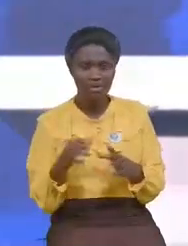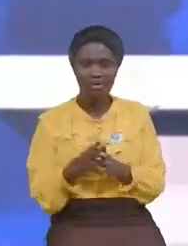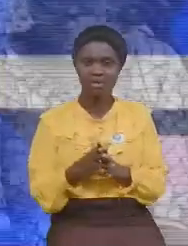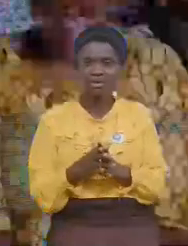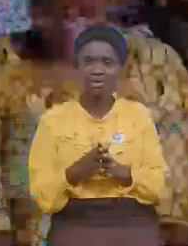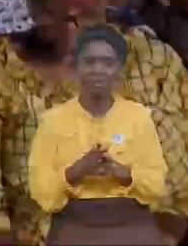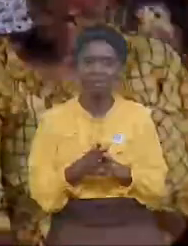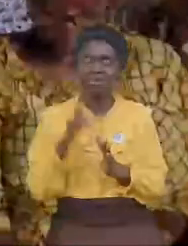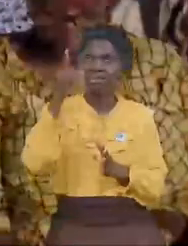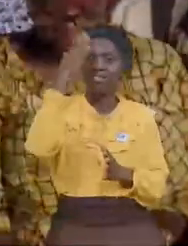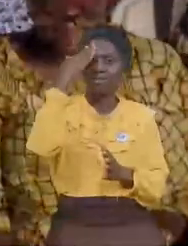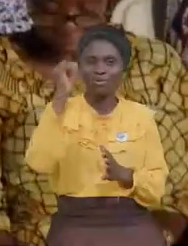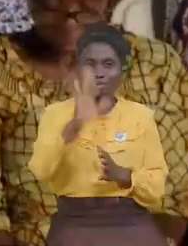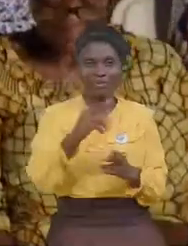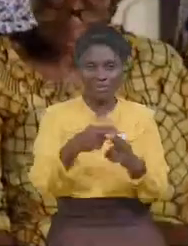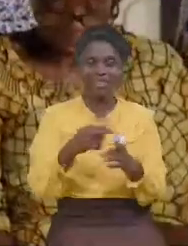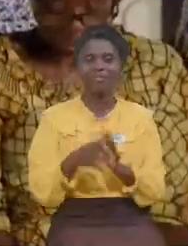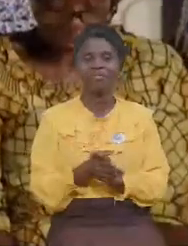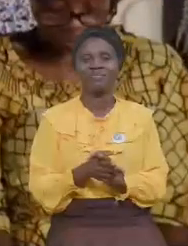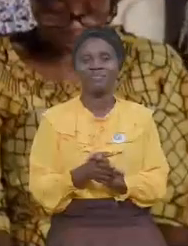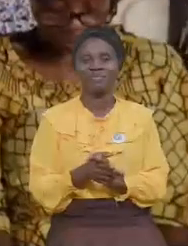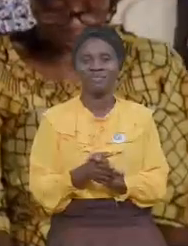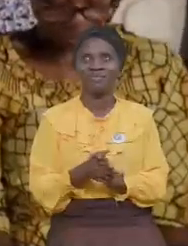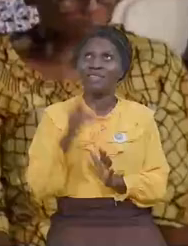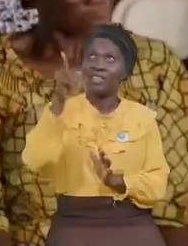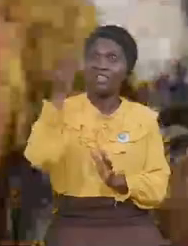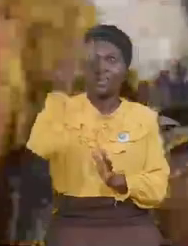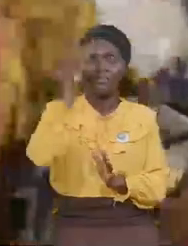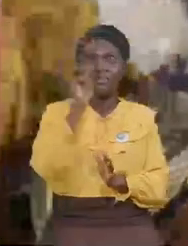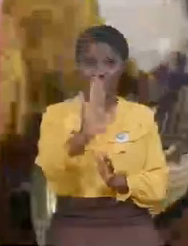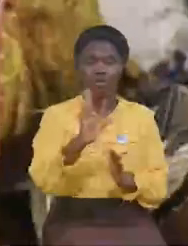Il connaît ton nom là-bas. Il connaît ta vie.